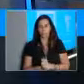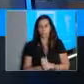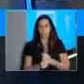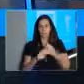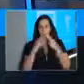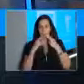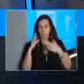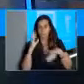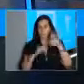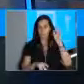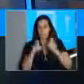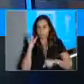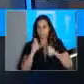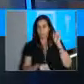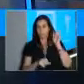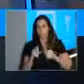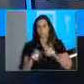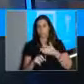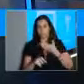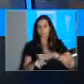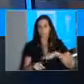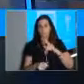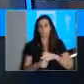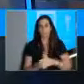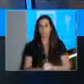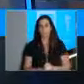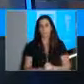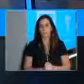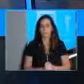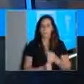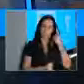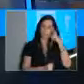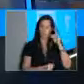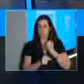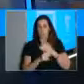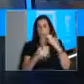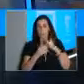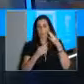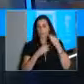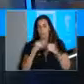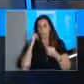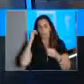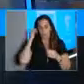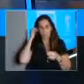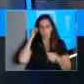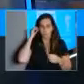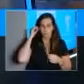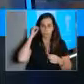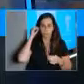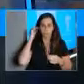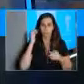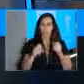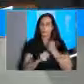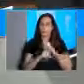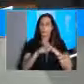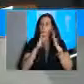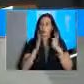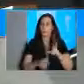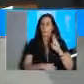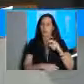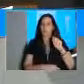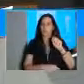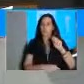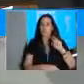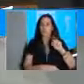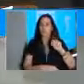היא, רוב עצום רוצה בזה. אני לא יודעת מי עשה את זה. אני אומר לך, מי עושה את זה מכון רפי סמית, אבל סליחה, אני לא